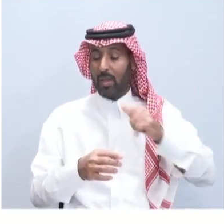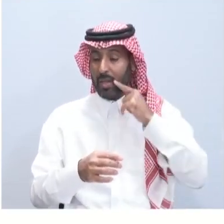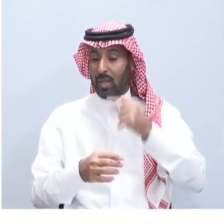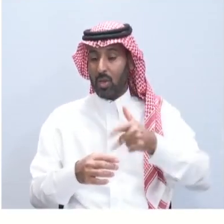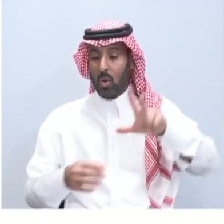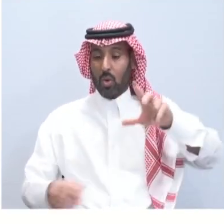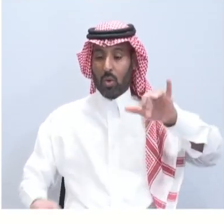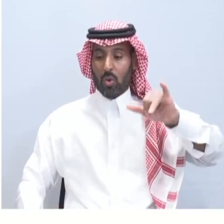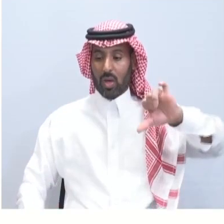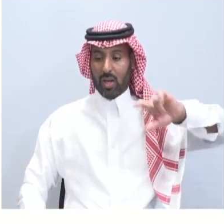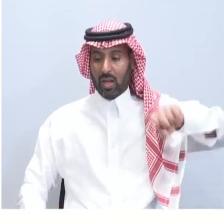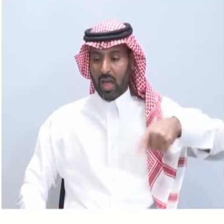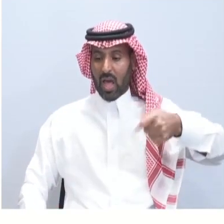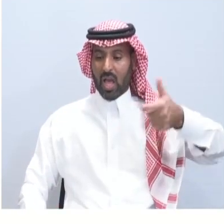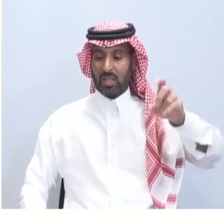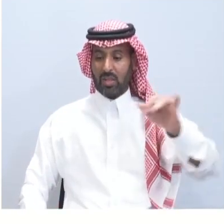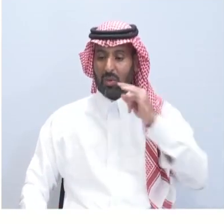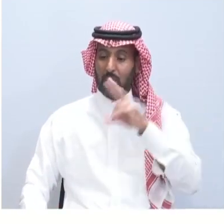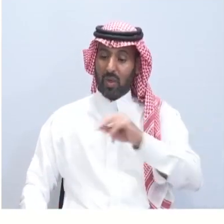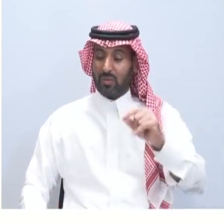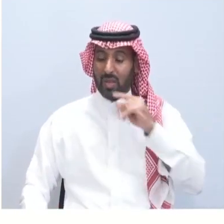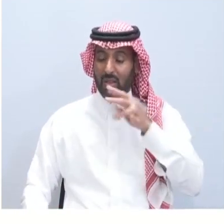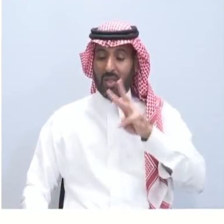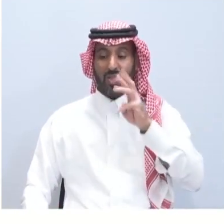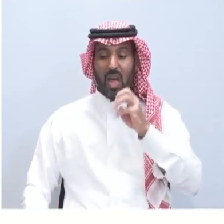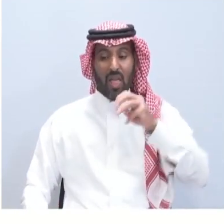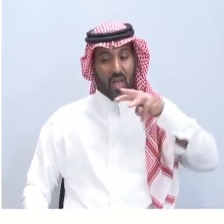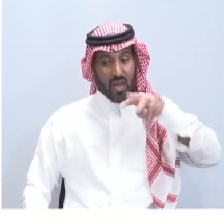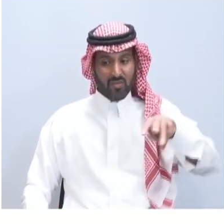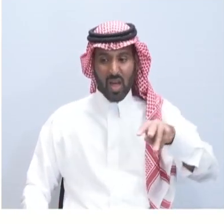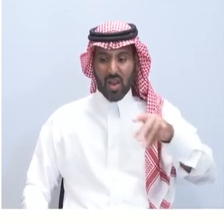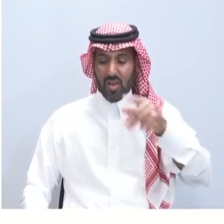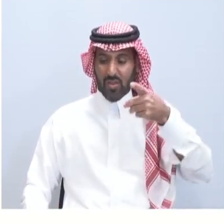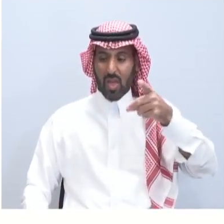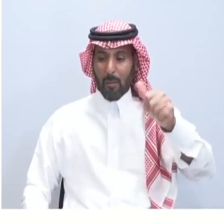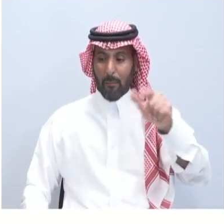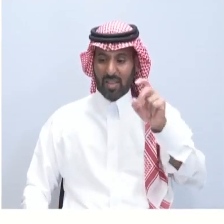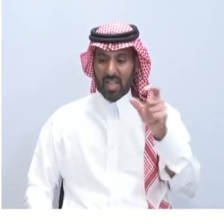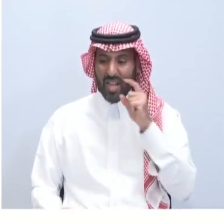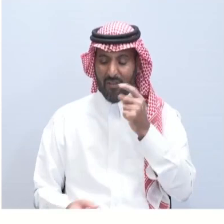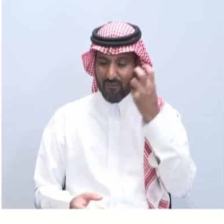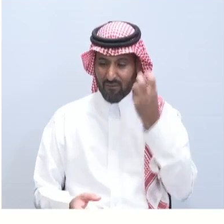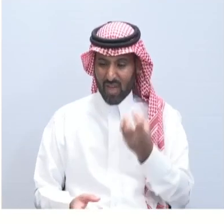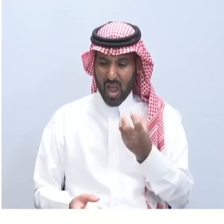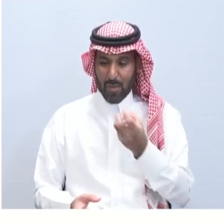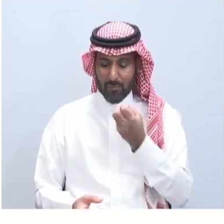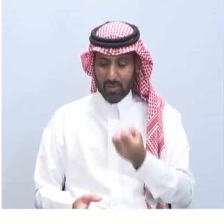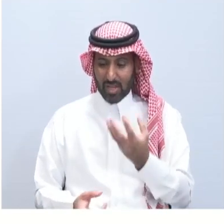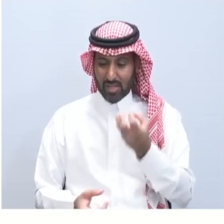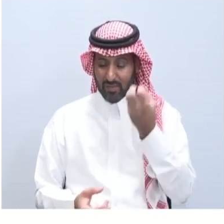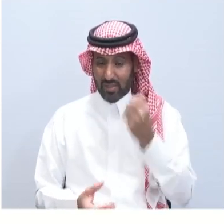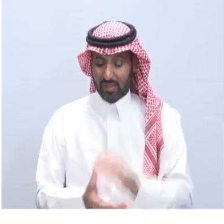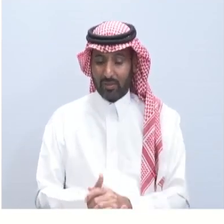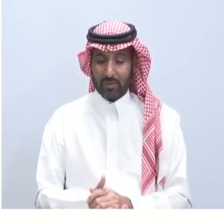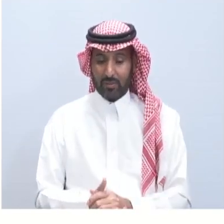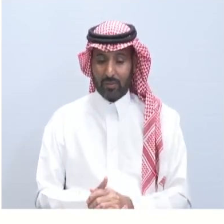الطاقه يعادل حرق 3000 طن من الفحم بعد ذلك اعزائي